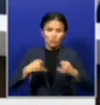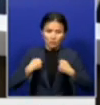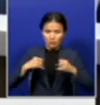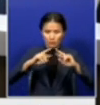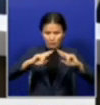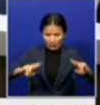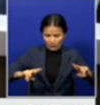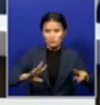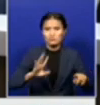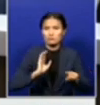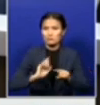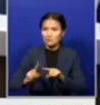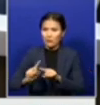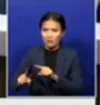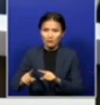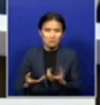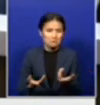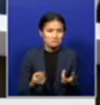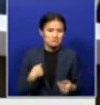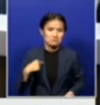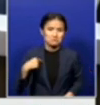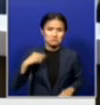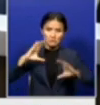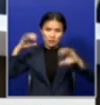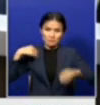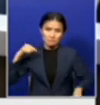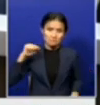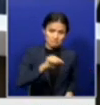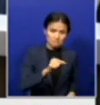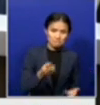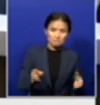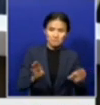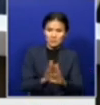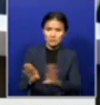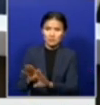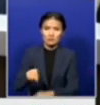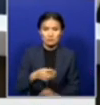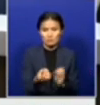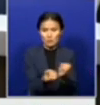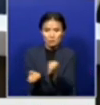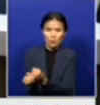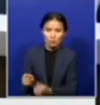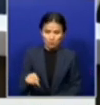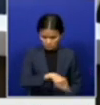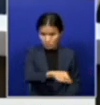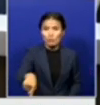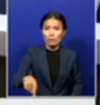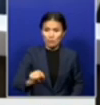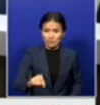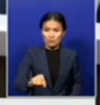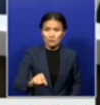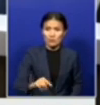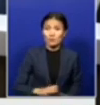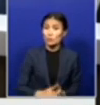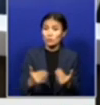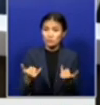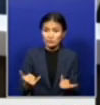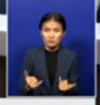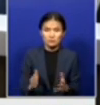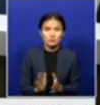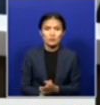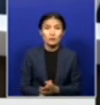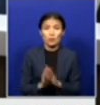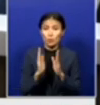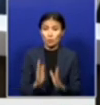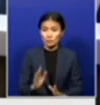การประกาศล็อกดาวน์ของรัฐบาลในวันนี้ตัวเลขผู้เสียชีวิตจากโควิด